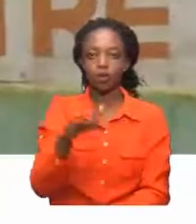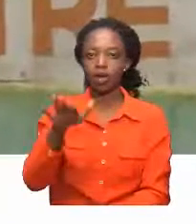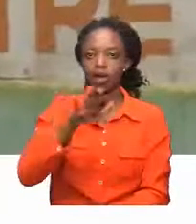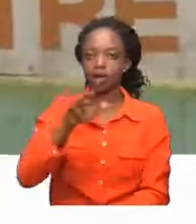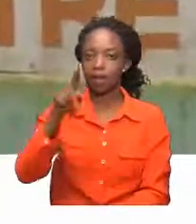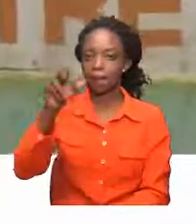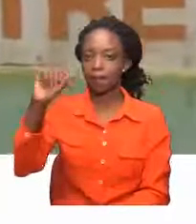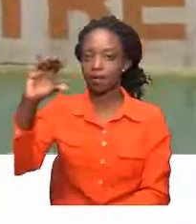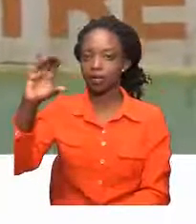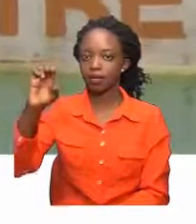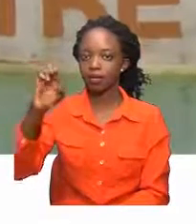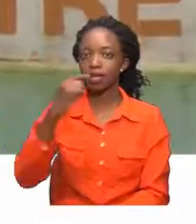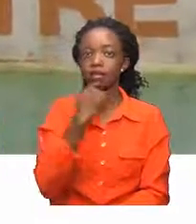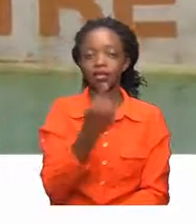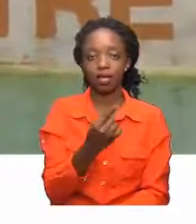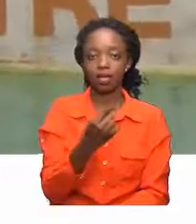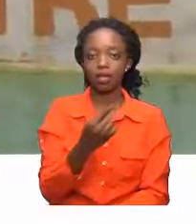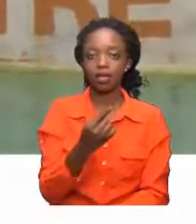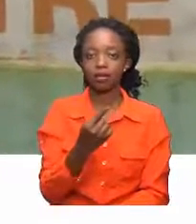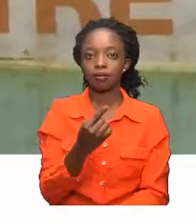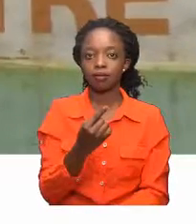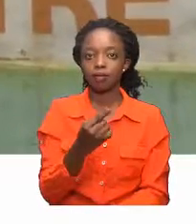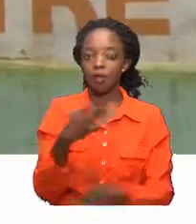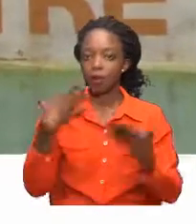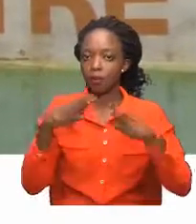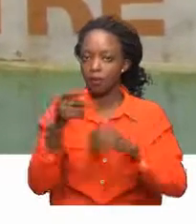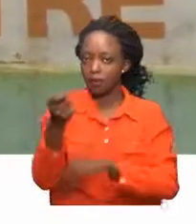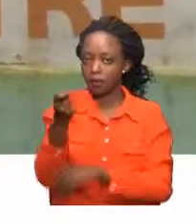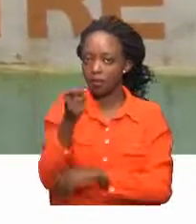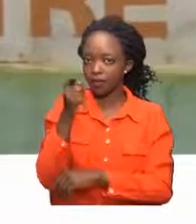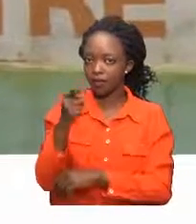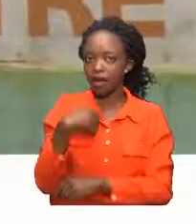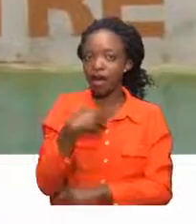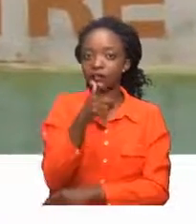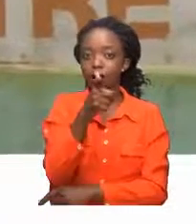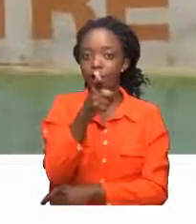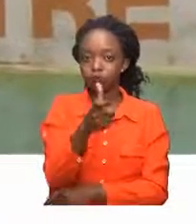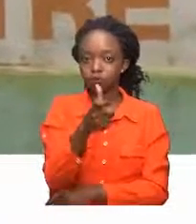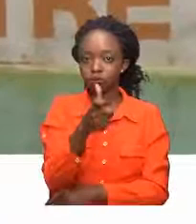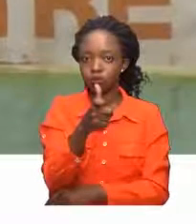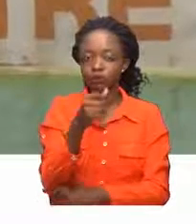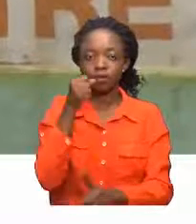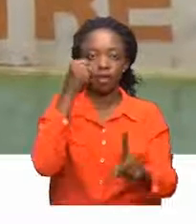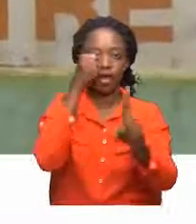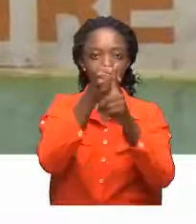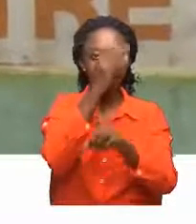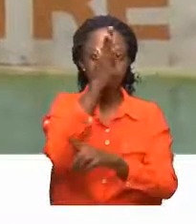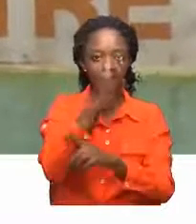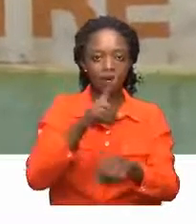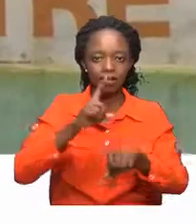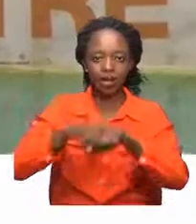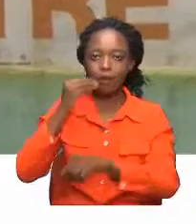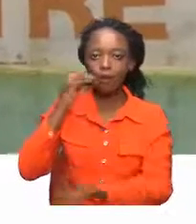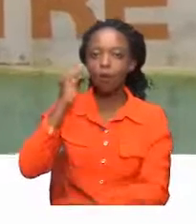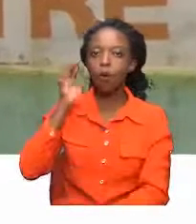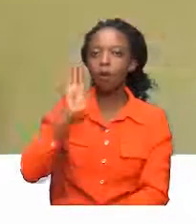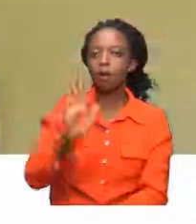Medical Center, alisema kuwa wahalifu waliokuwa na bunduki walimshambulia akiwa nyumbani